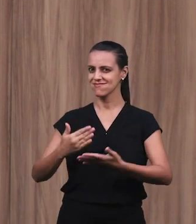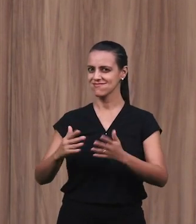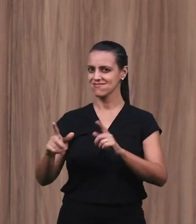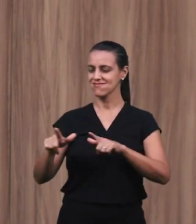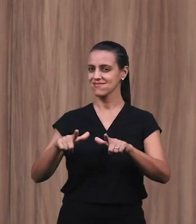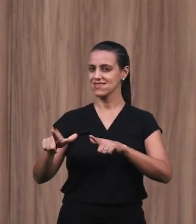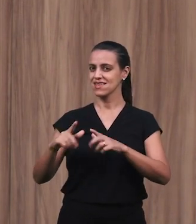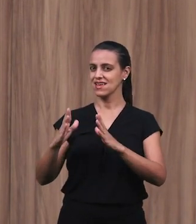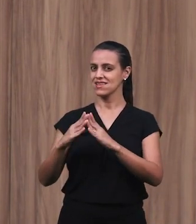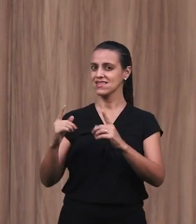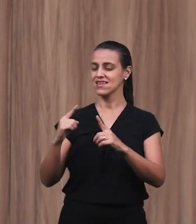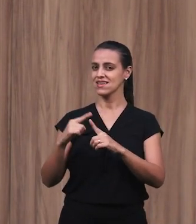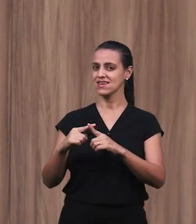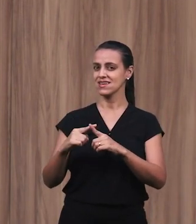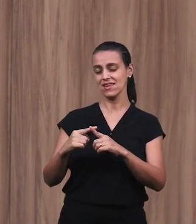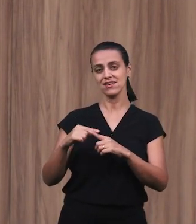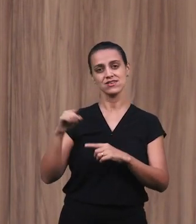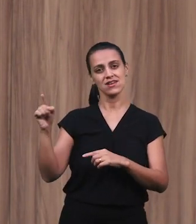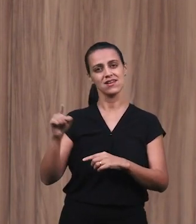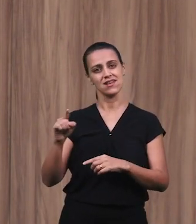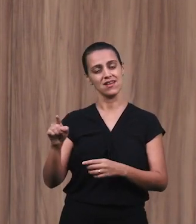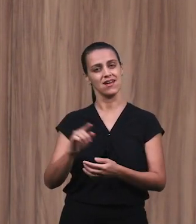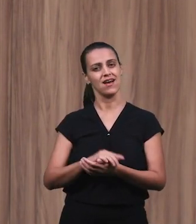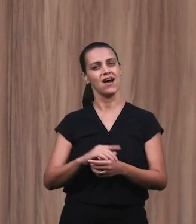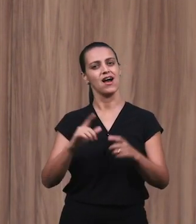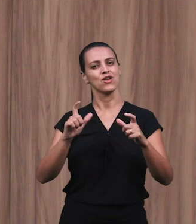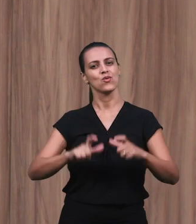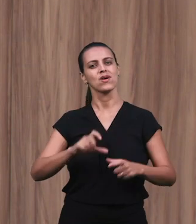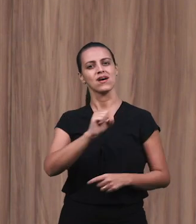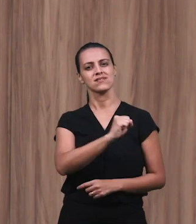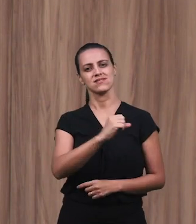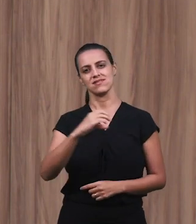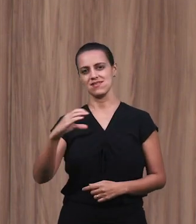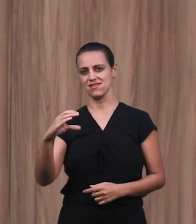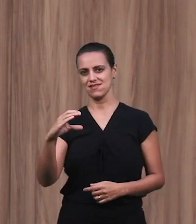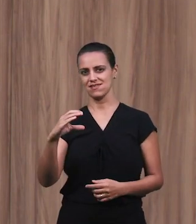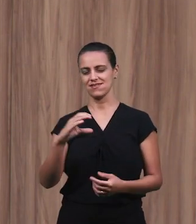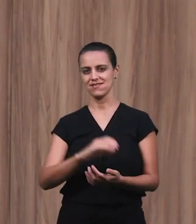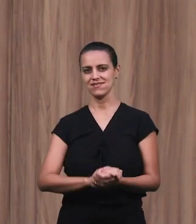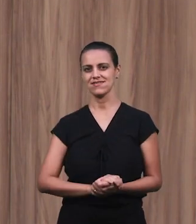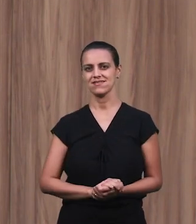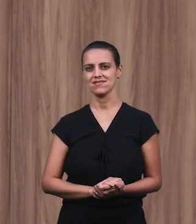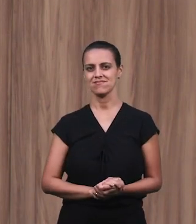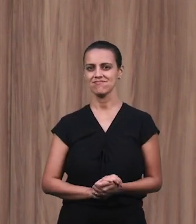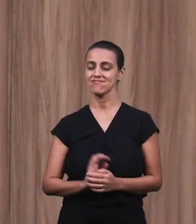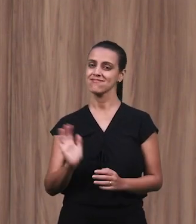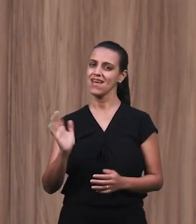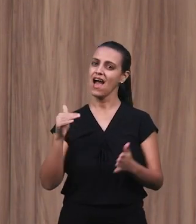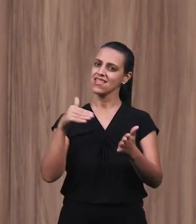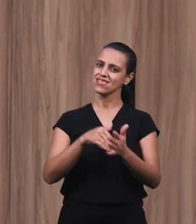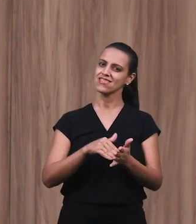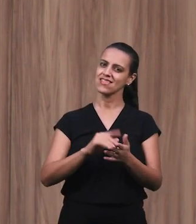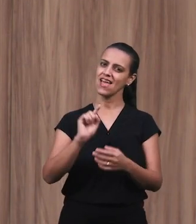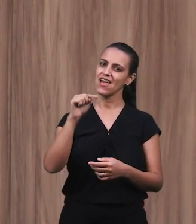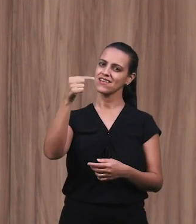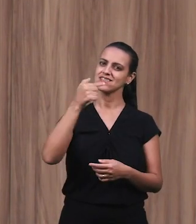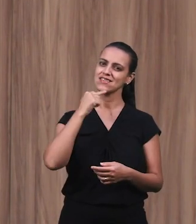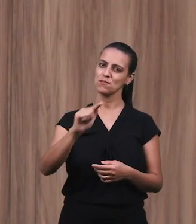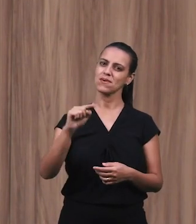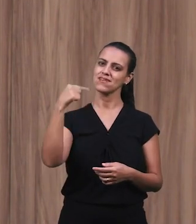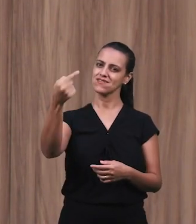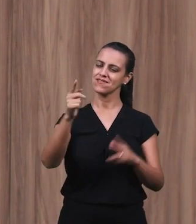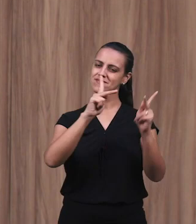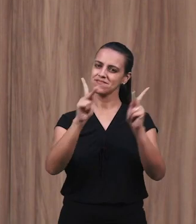de l'église de Ponte de Limauí, Imbuí, Santa Catarina. À la prochaine rencontre